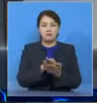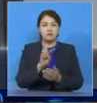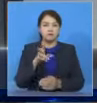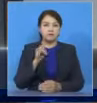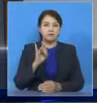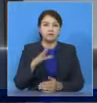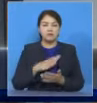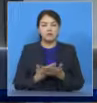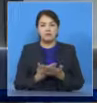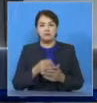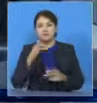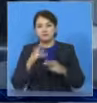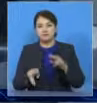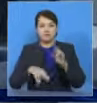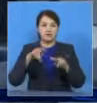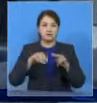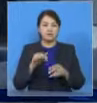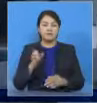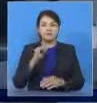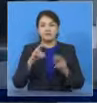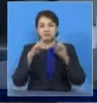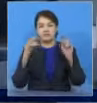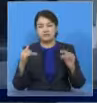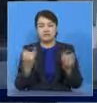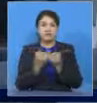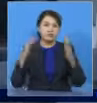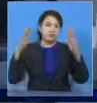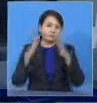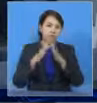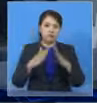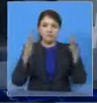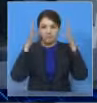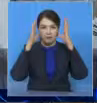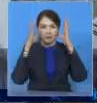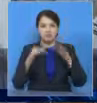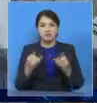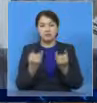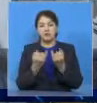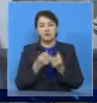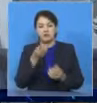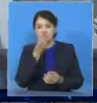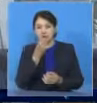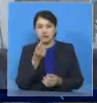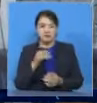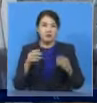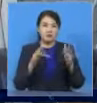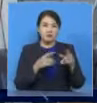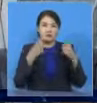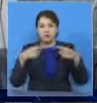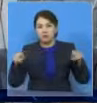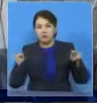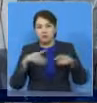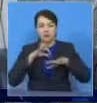Кашакулы. Практически завершено строительство мавзолея и гостевого дома, в котором будут молитвенная комната, гостиные, столовая и небольшой музей.